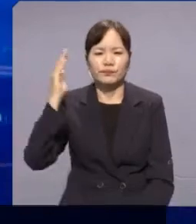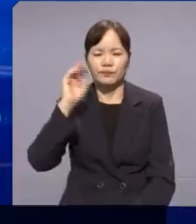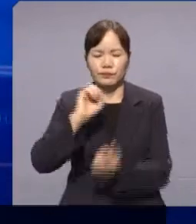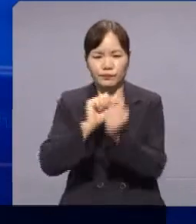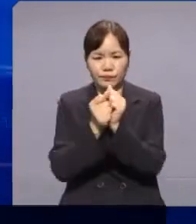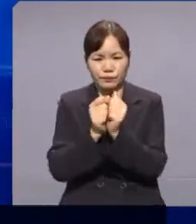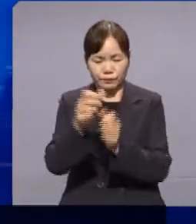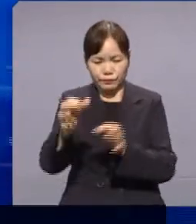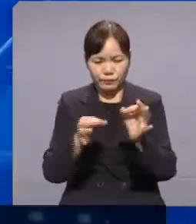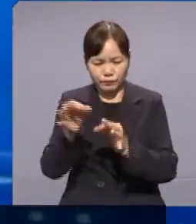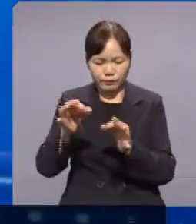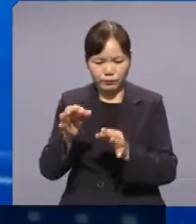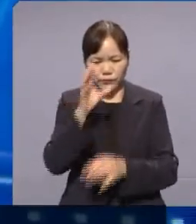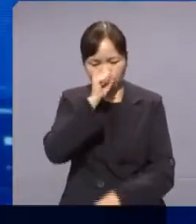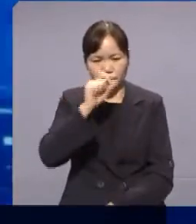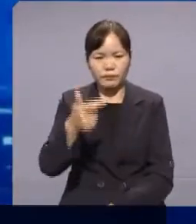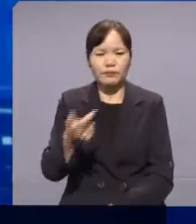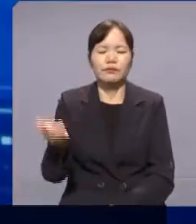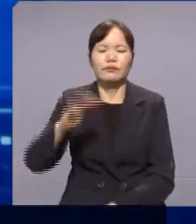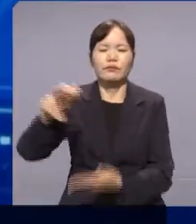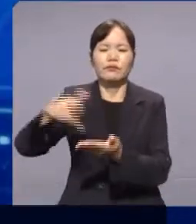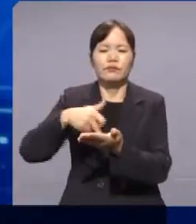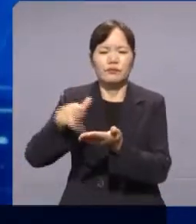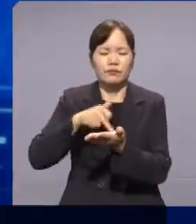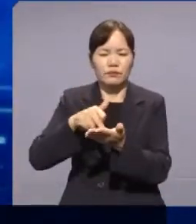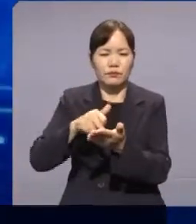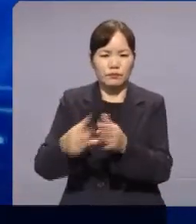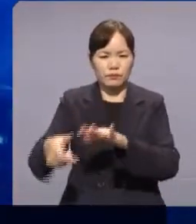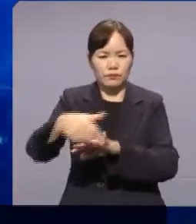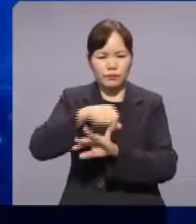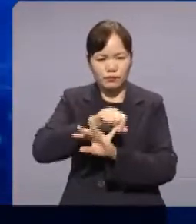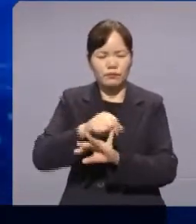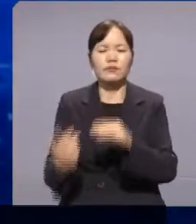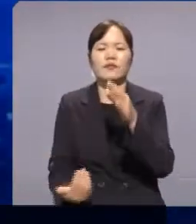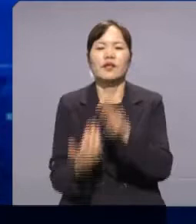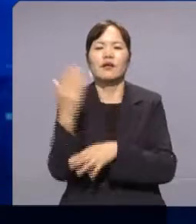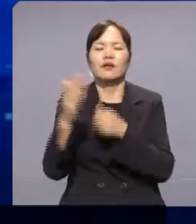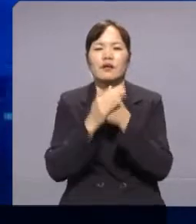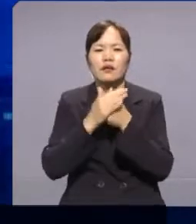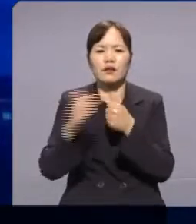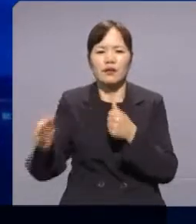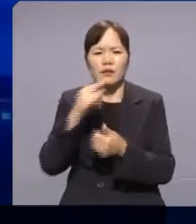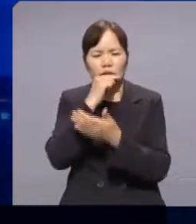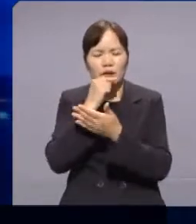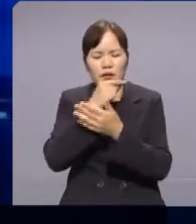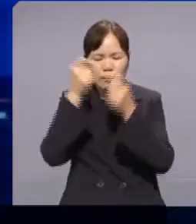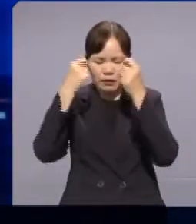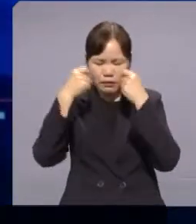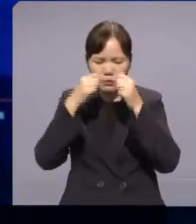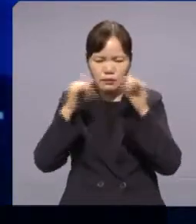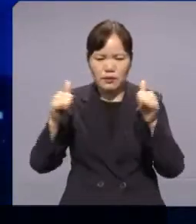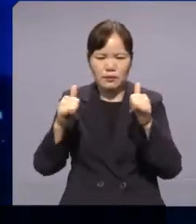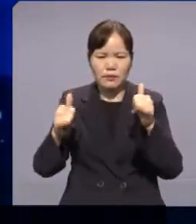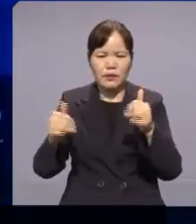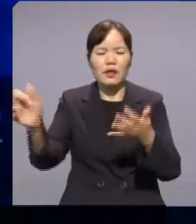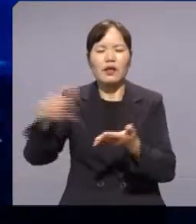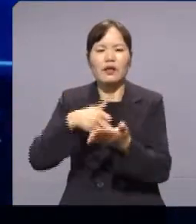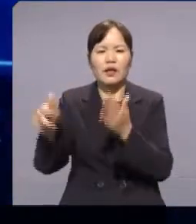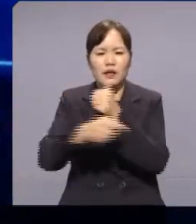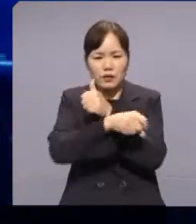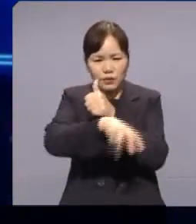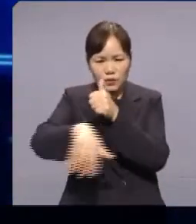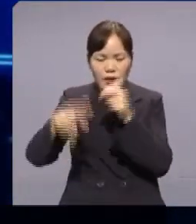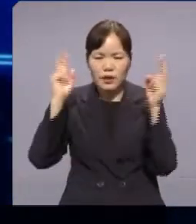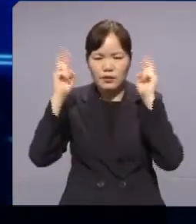주식 시장이 굉장히 안 좋죠. 그런데 카카오 먹통 사태 때문에 피눈물 흘리는 국민들, 카카오 계열사 주식 보유한